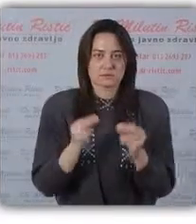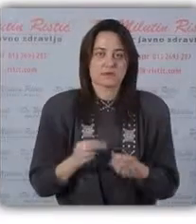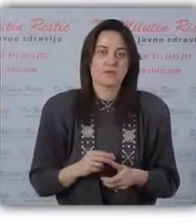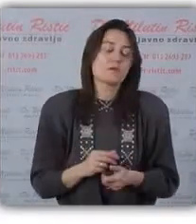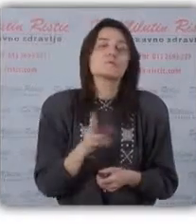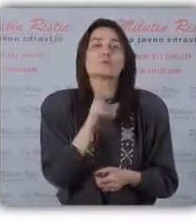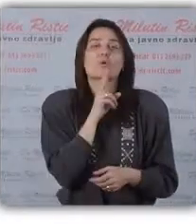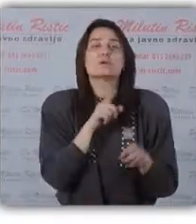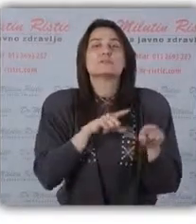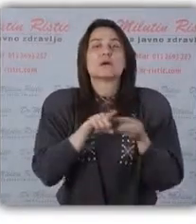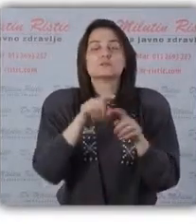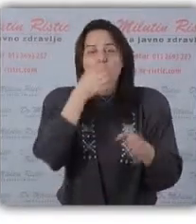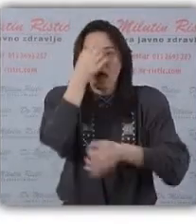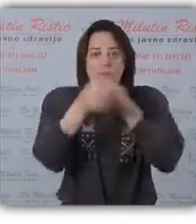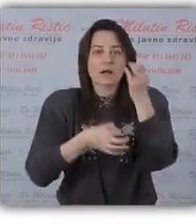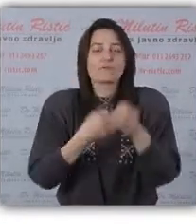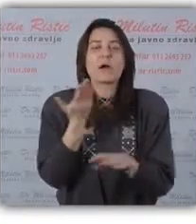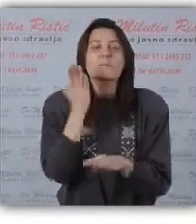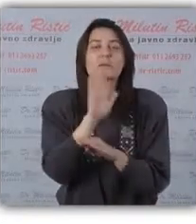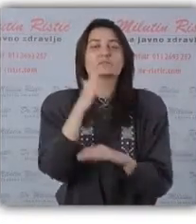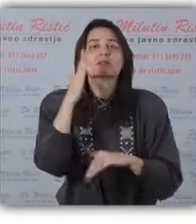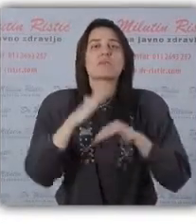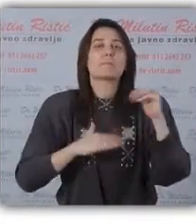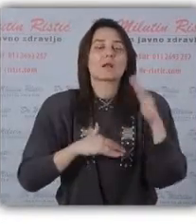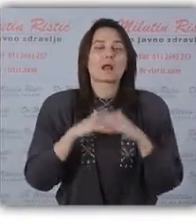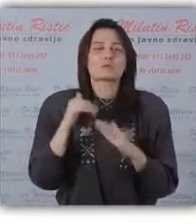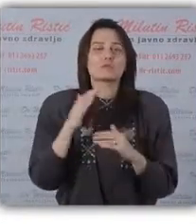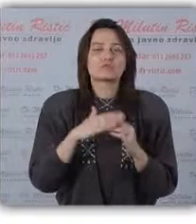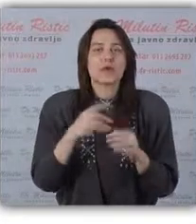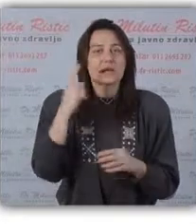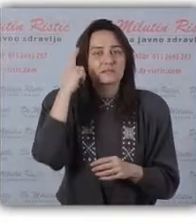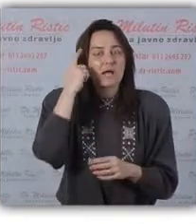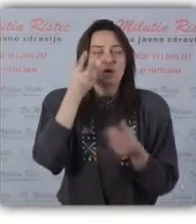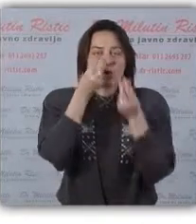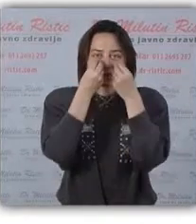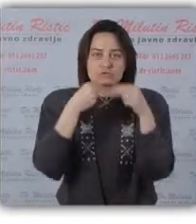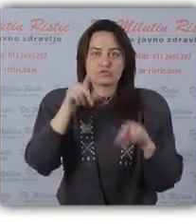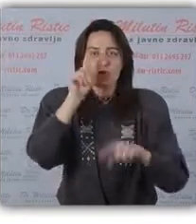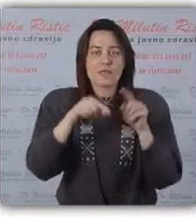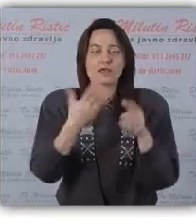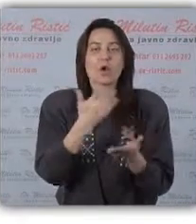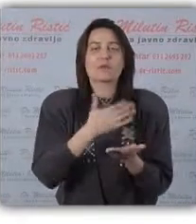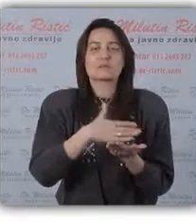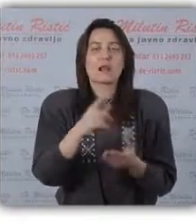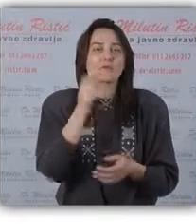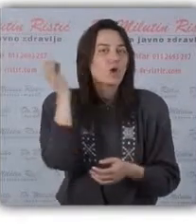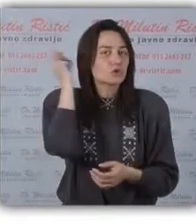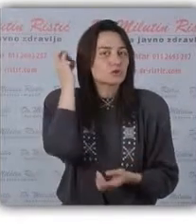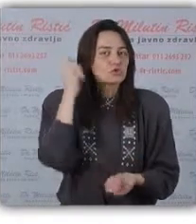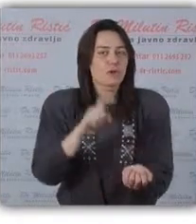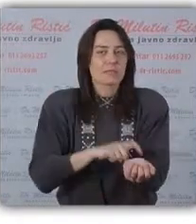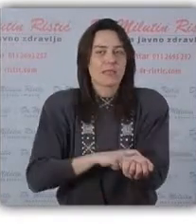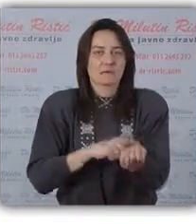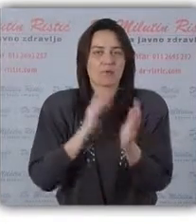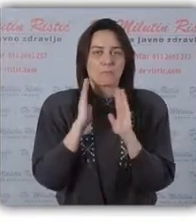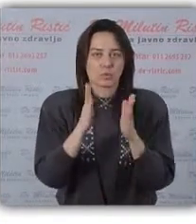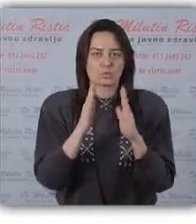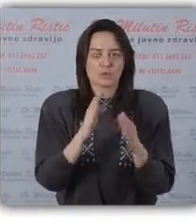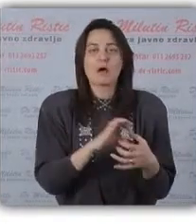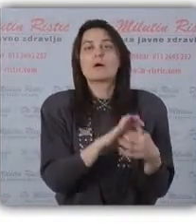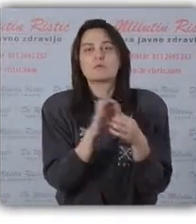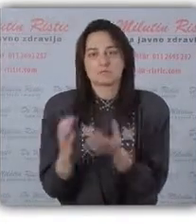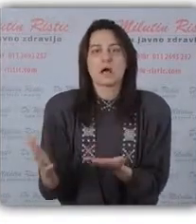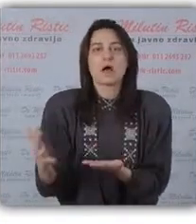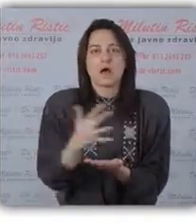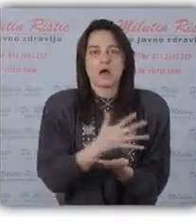delova koji se takođe analizira i predstavlja praktično znak oštećenja nekog od delova ovog slušnog nervnog